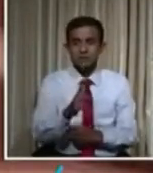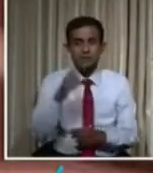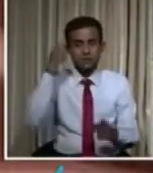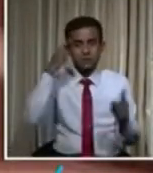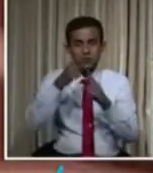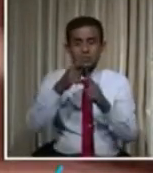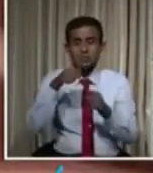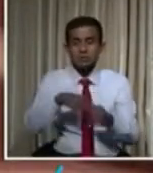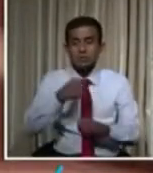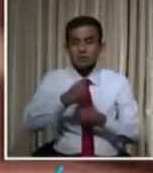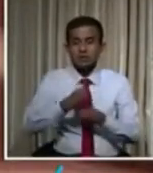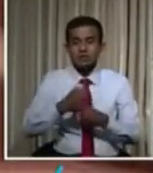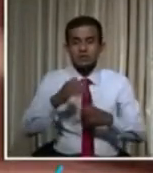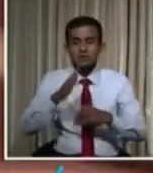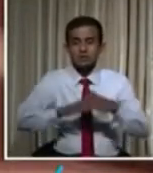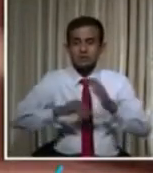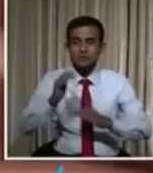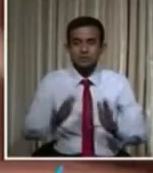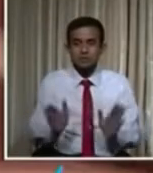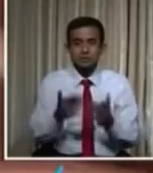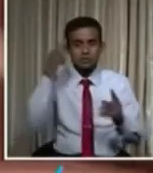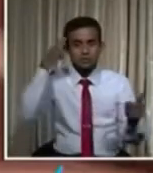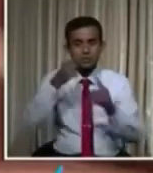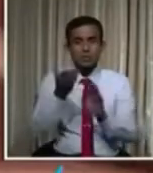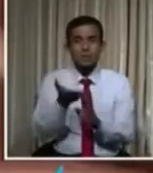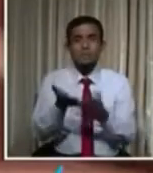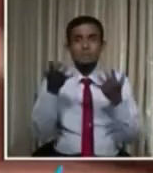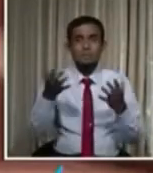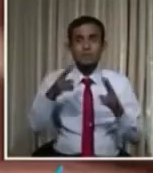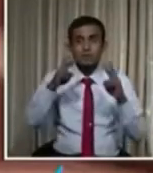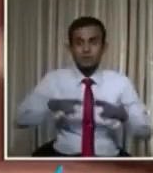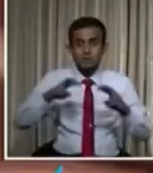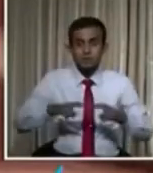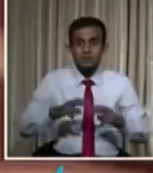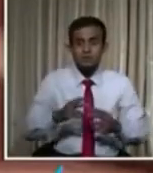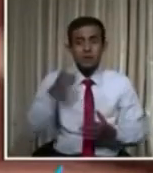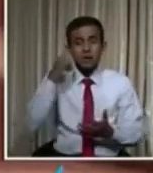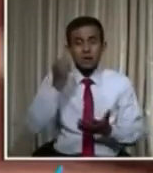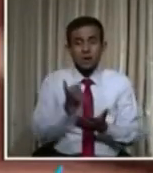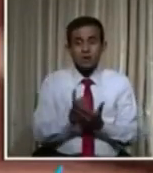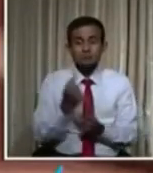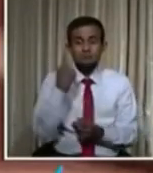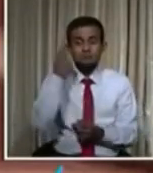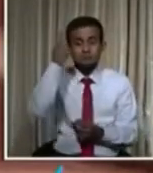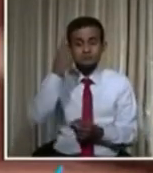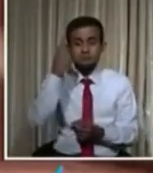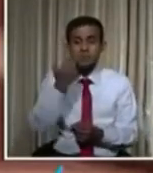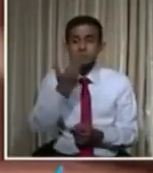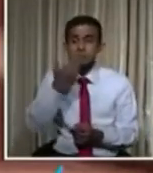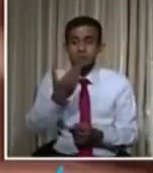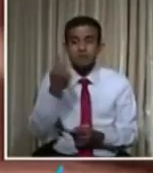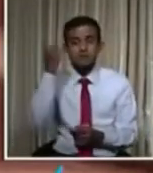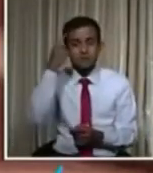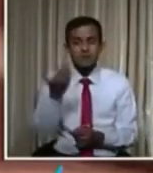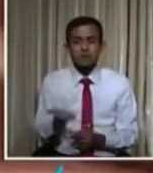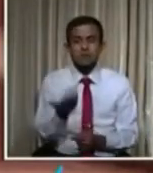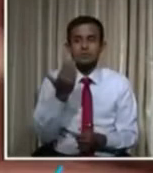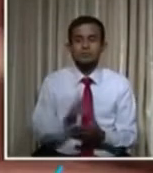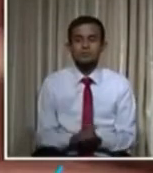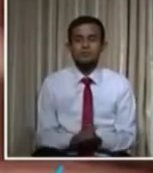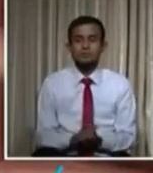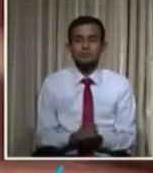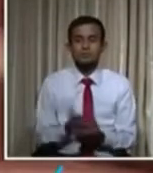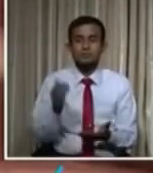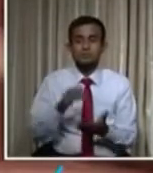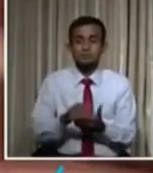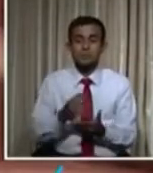පිළිබඳව සහ ආණ්ඩුවක් කිරීම පිළිබඳව මීට වඩා ගැඹුරින් සහ සංකීර්ණව සහ බුද්ධිමත්ව සහ ප්‍රබුද්ධ ලෙස හිතන්නට ඕනේ. මීට